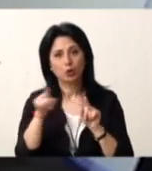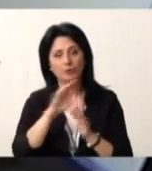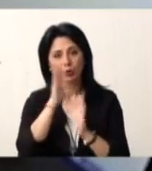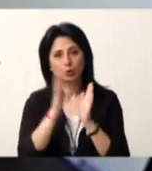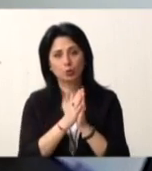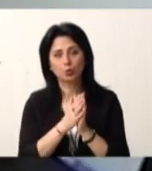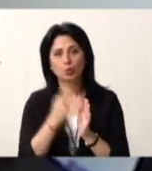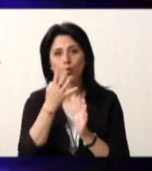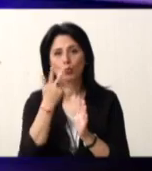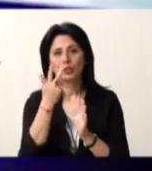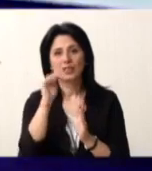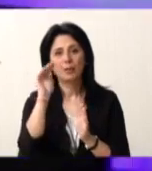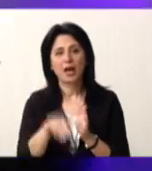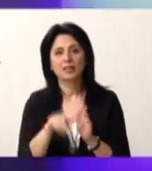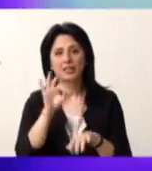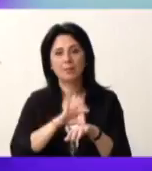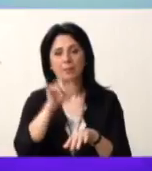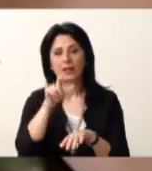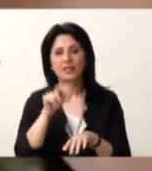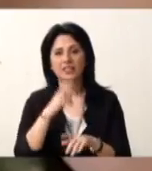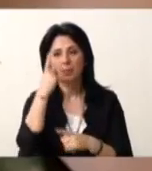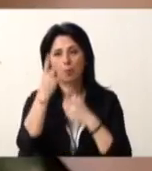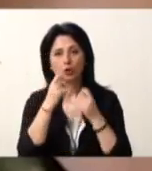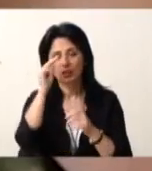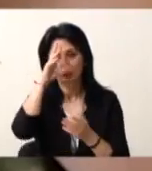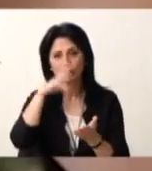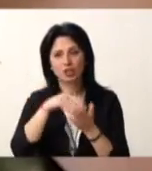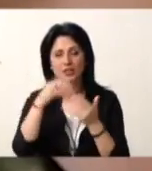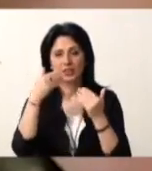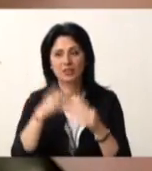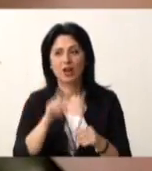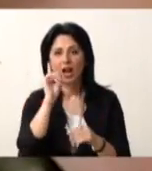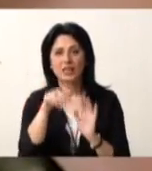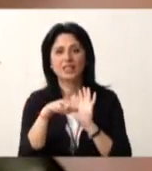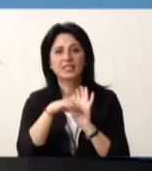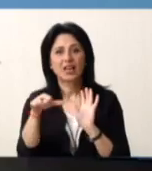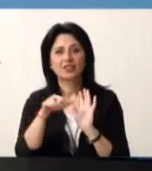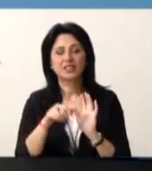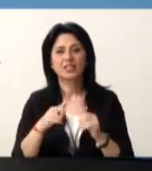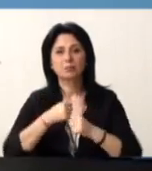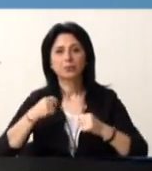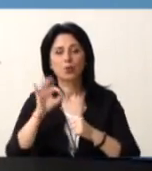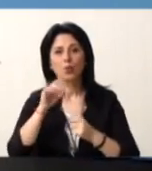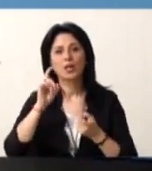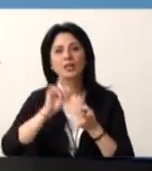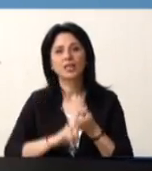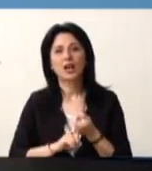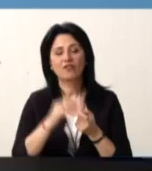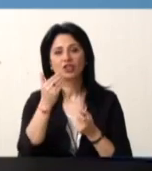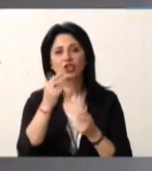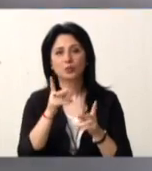სულ 43,000-მდე პაციენტის მონაცემი შეისწავლეს. 1600 კი სიმსუქნესთან